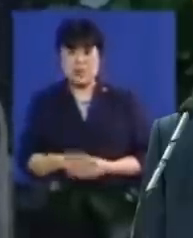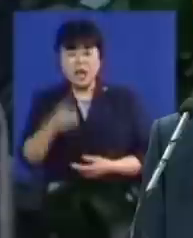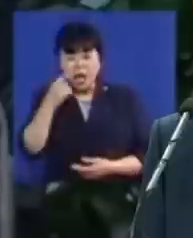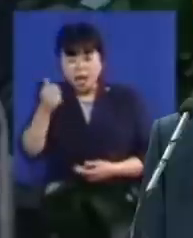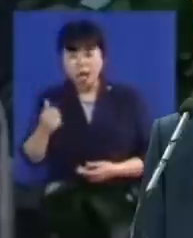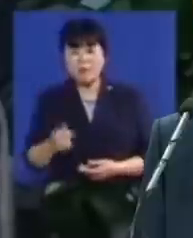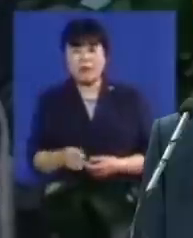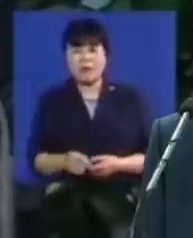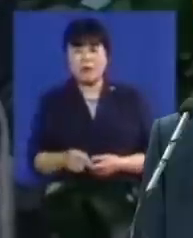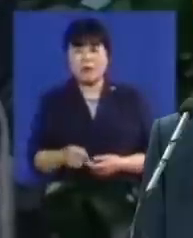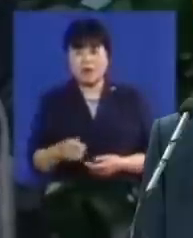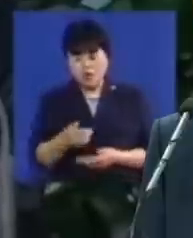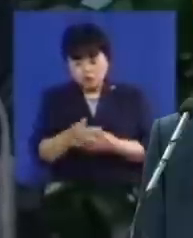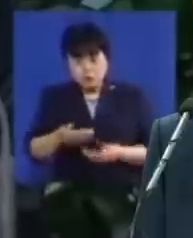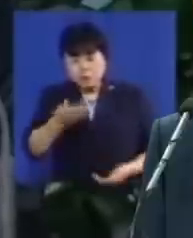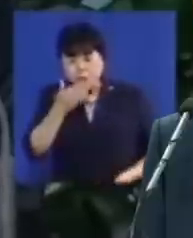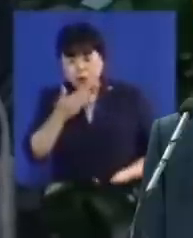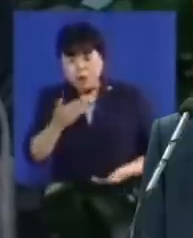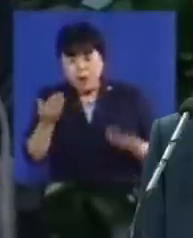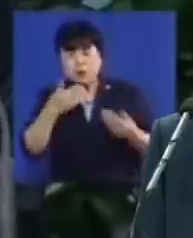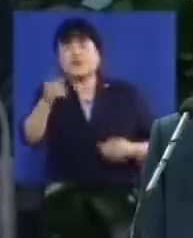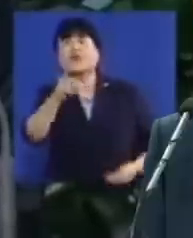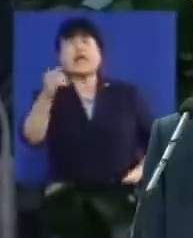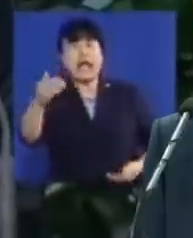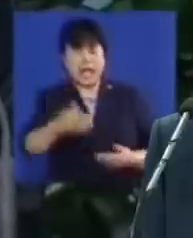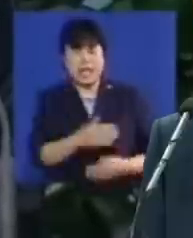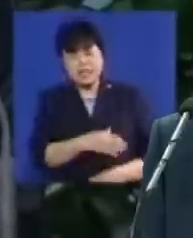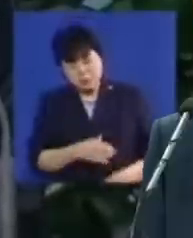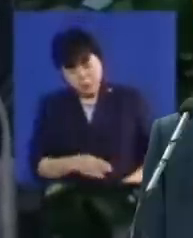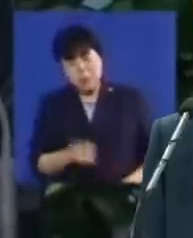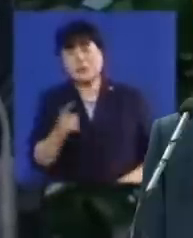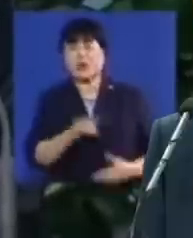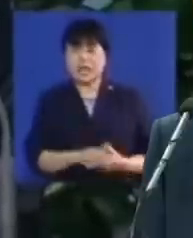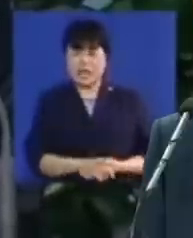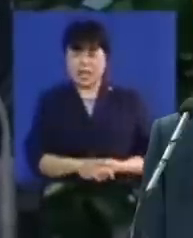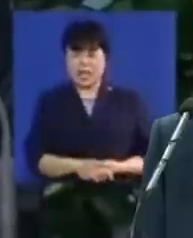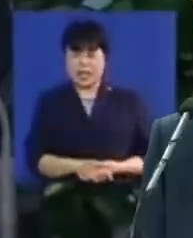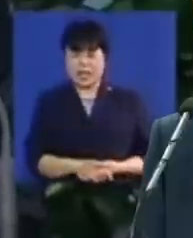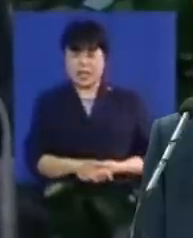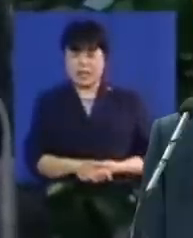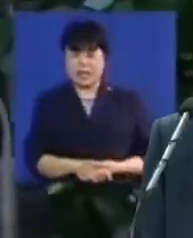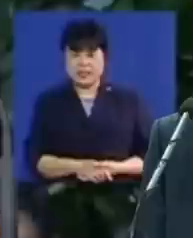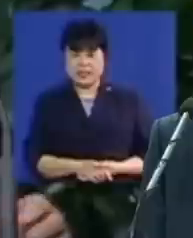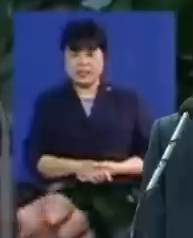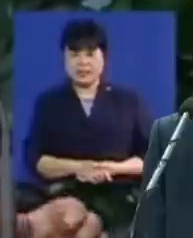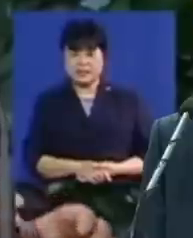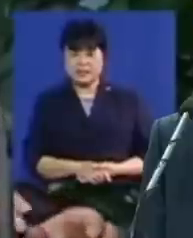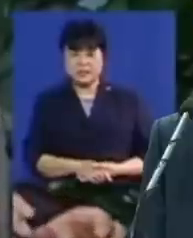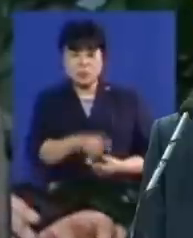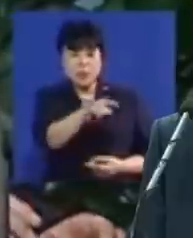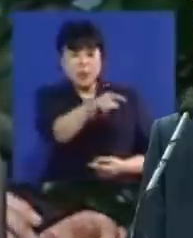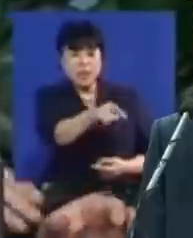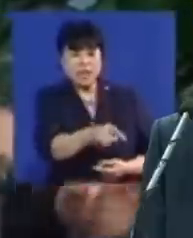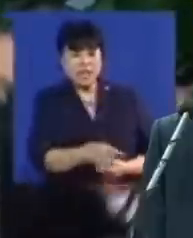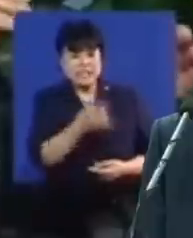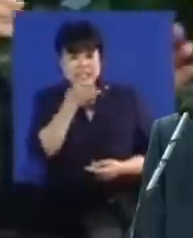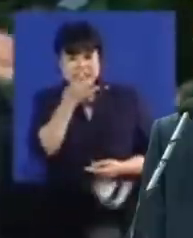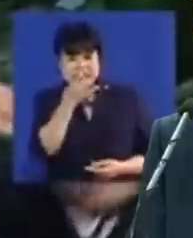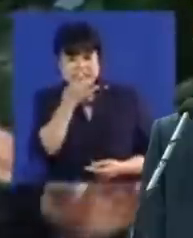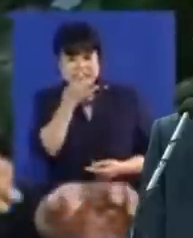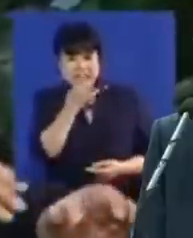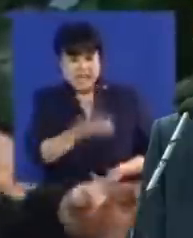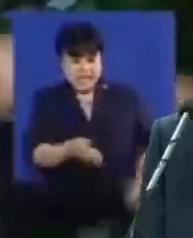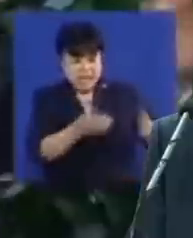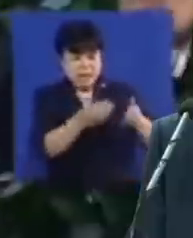아빠 죽을 먹고 어떻게 학교를 갑니까? 힘이 생겨야지요. 운목에 나락 세 가마니가